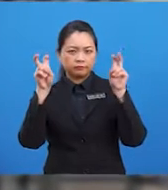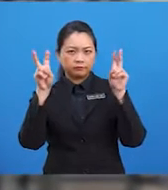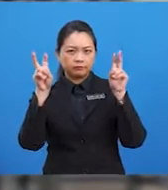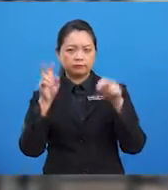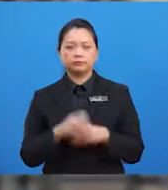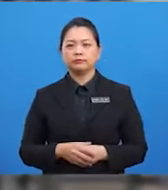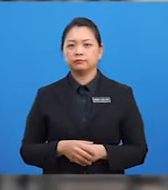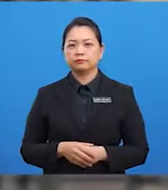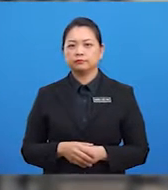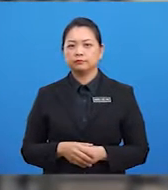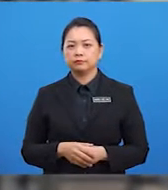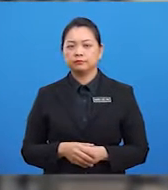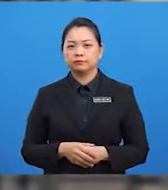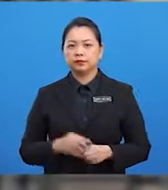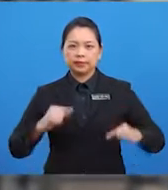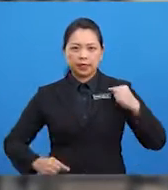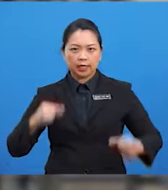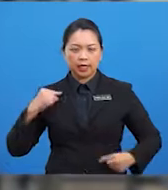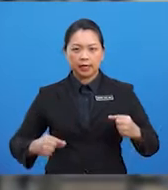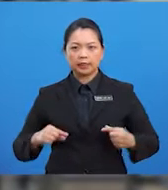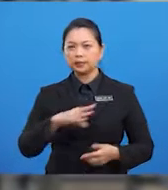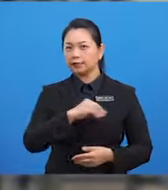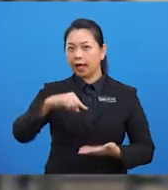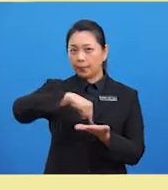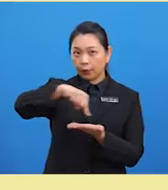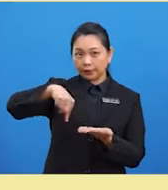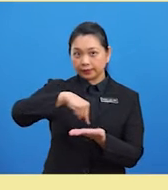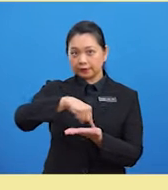pengguna dan model gelagat pengguna?